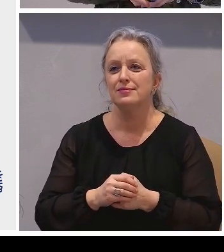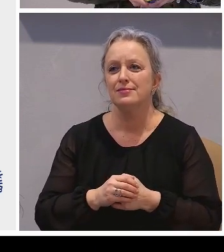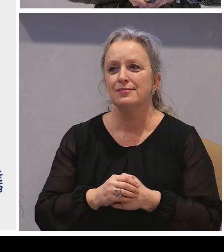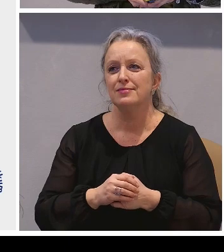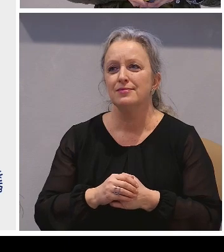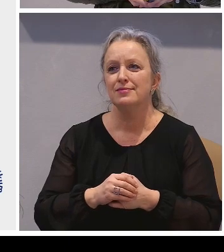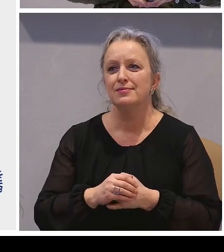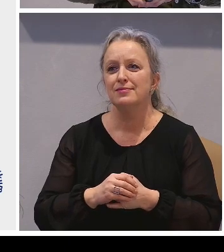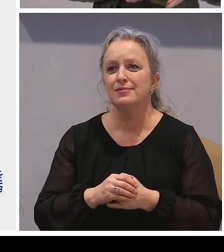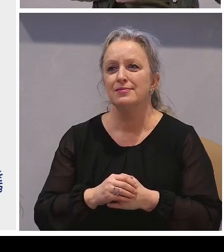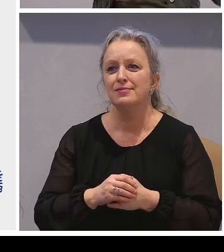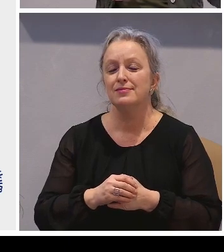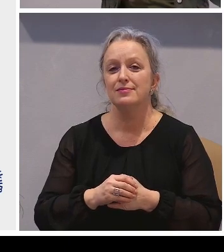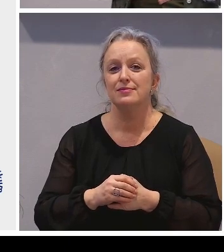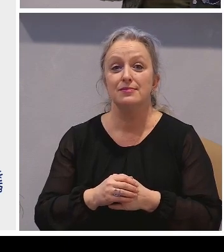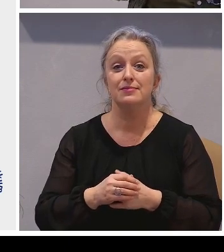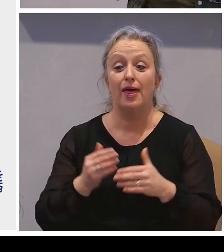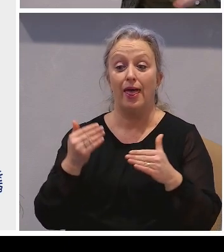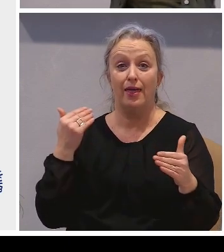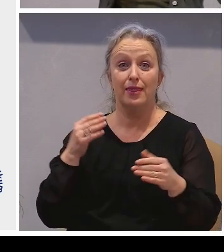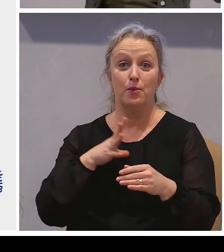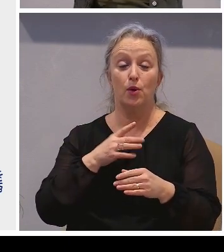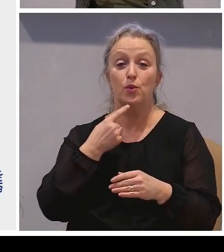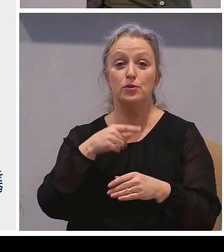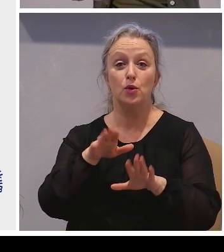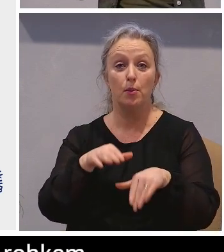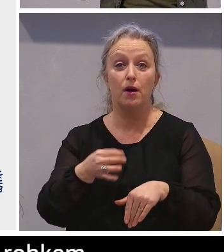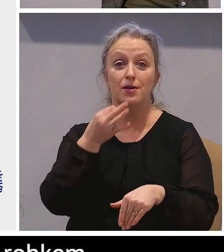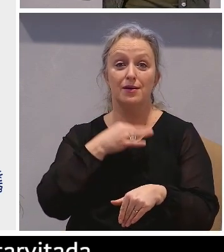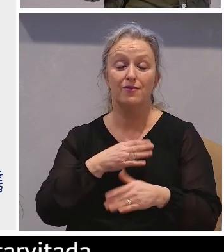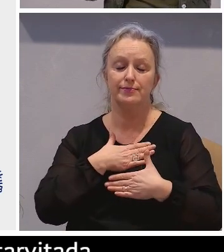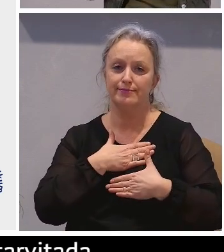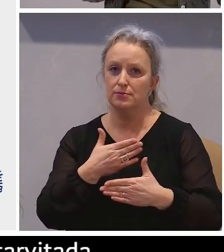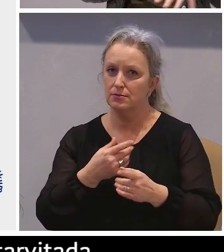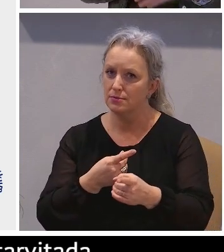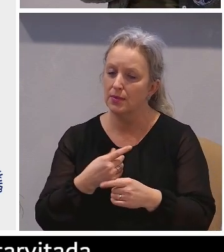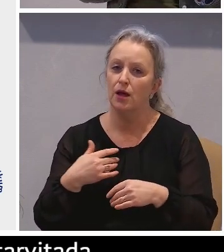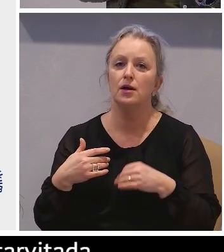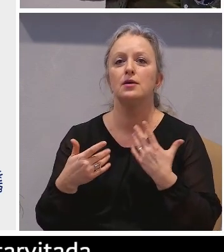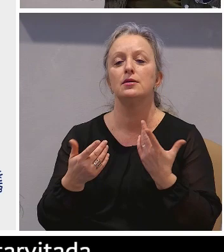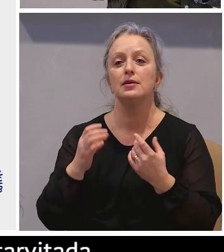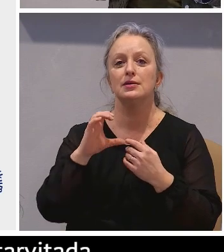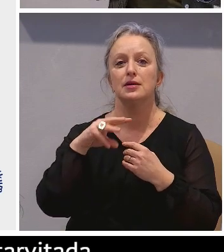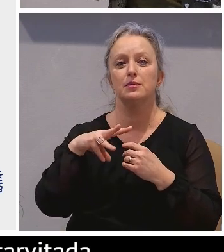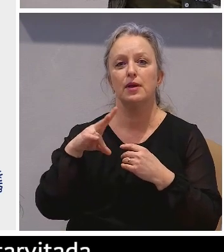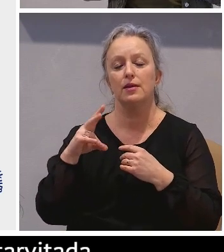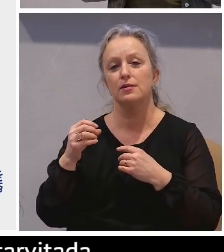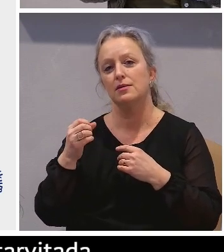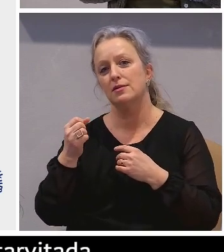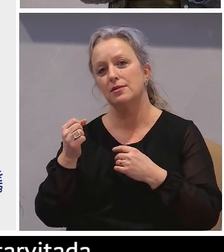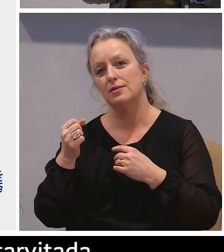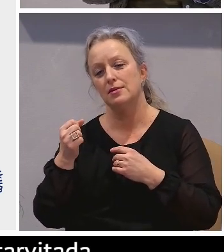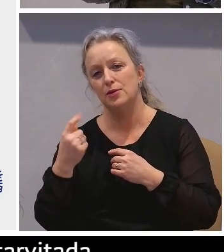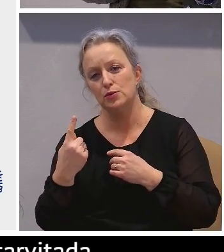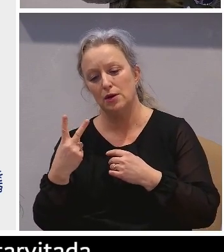most of us here don't need Ja nagu ma juba it. ütlesin, et tänu sellele ravimile me enam ei räägi sellest As I SMA said, 1, 2, 3, 4-st, sellest,